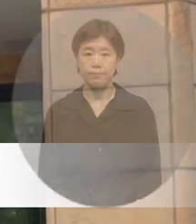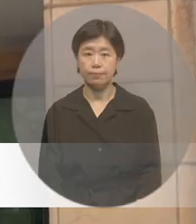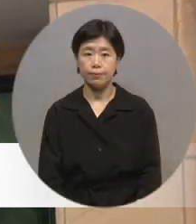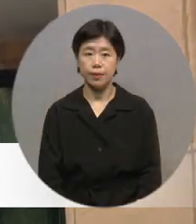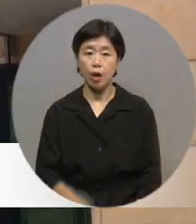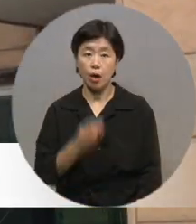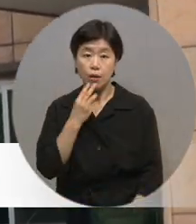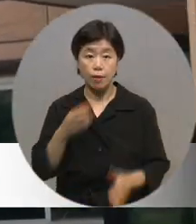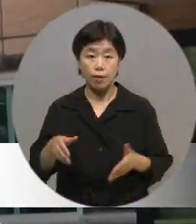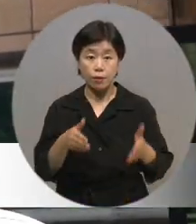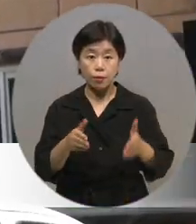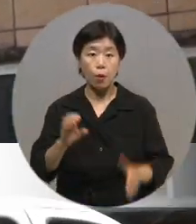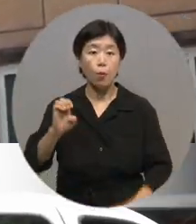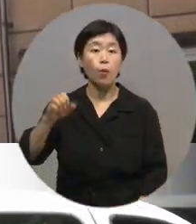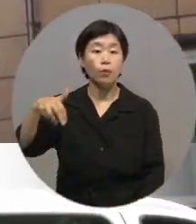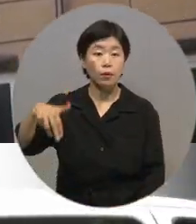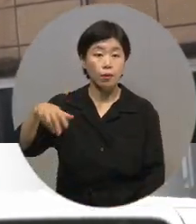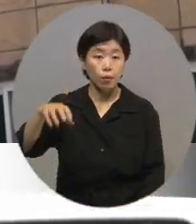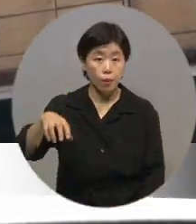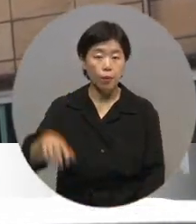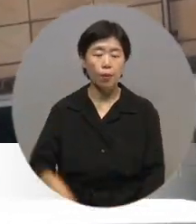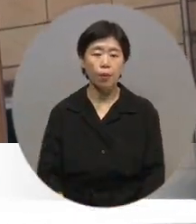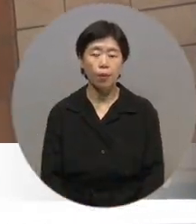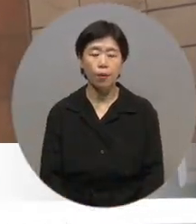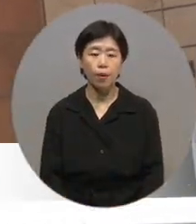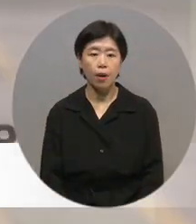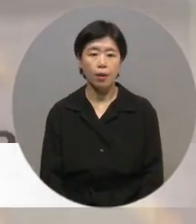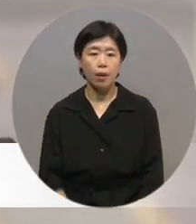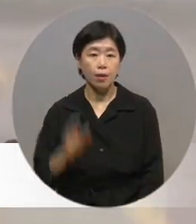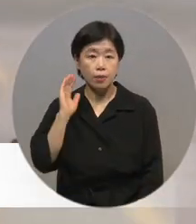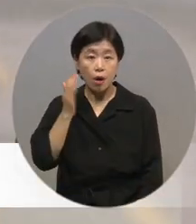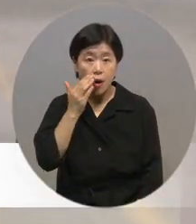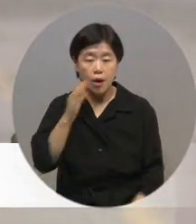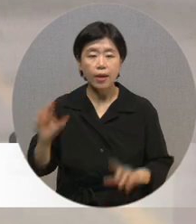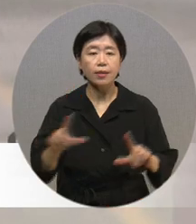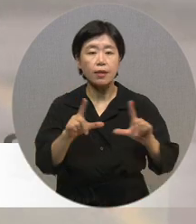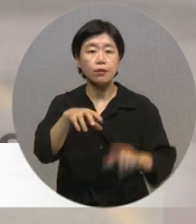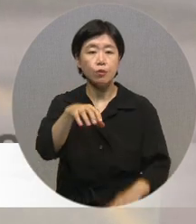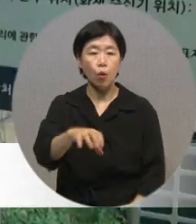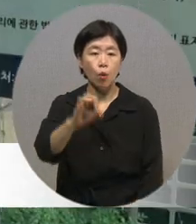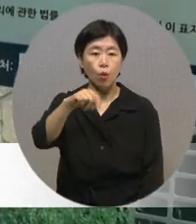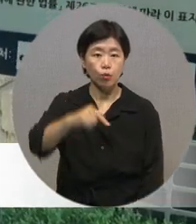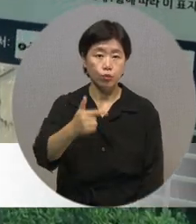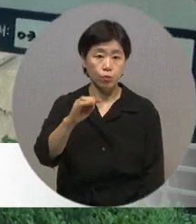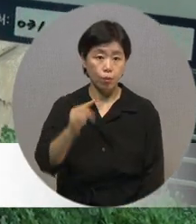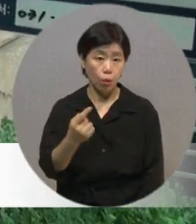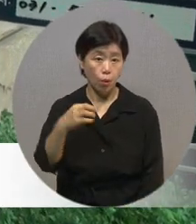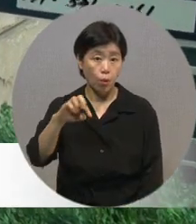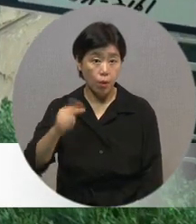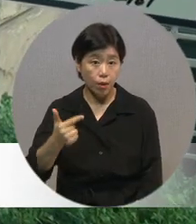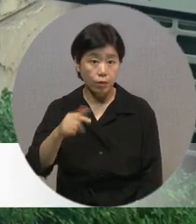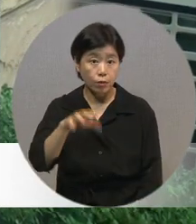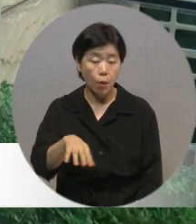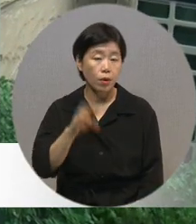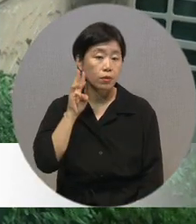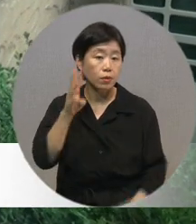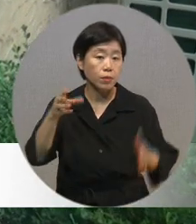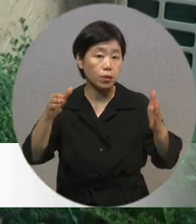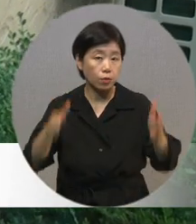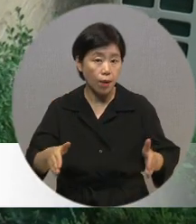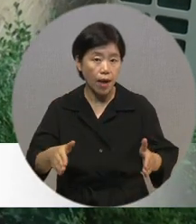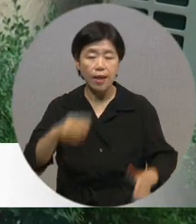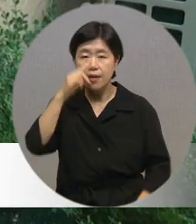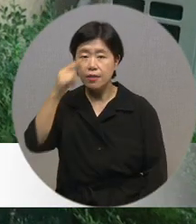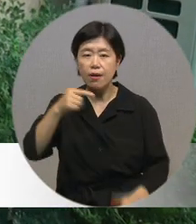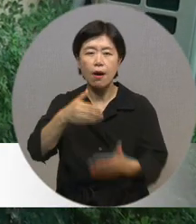경기도 포천에 위치한 청각장애인 거주시설 옴보원은 8월 5일부터 7일까지 3일 동안 서양화가